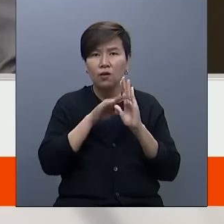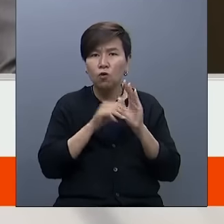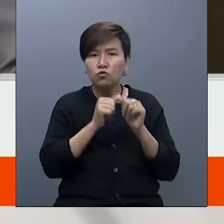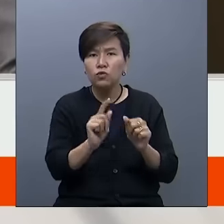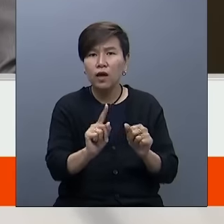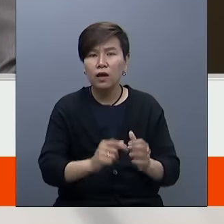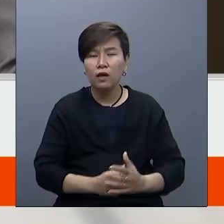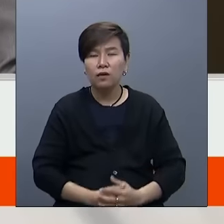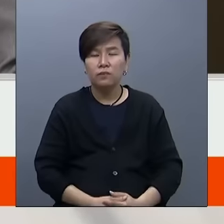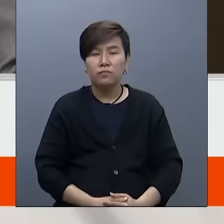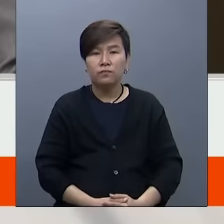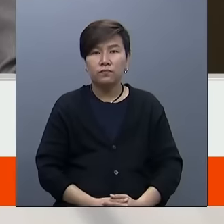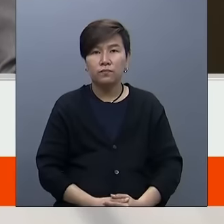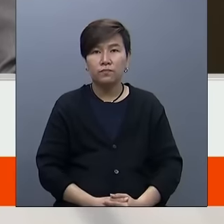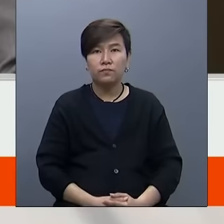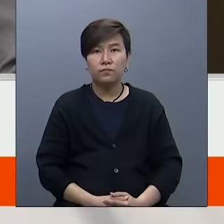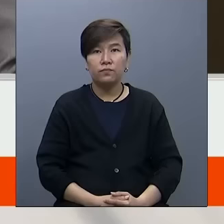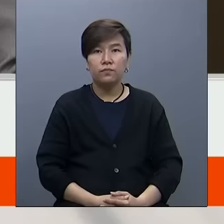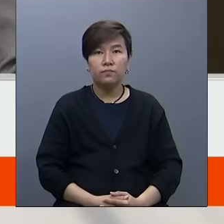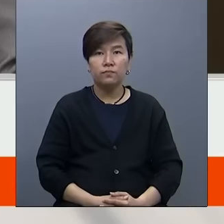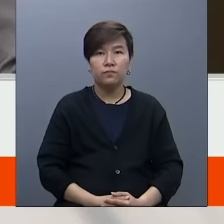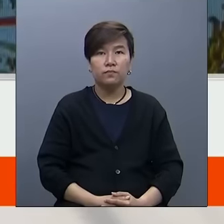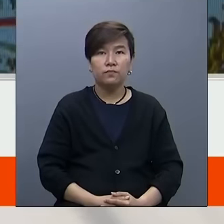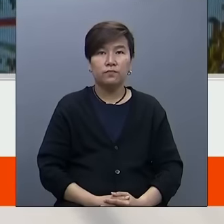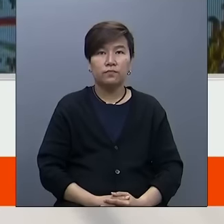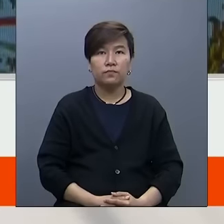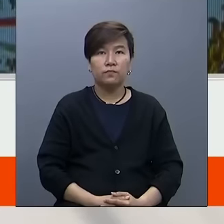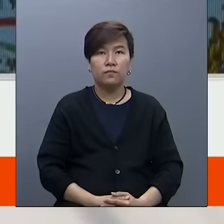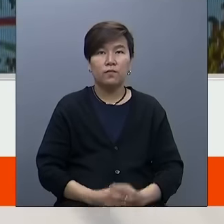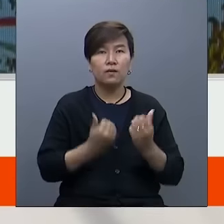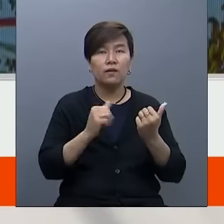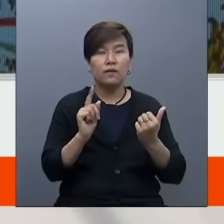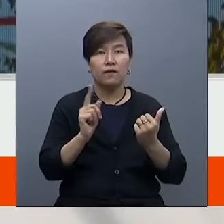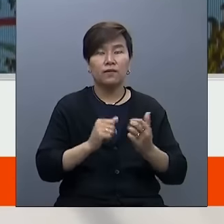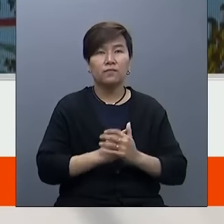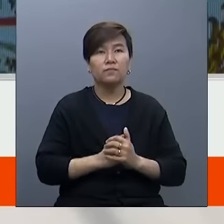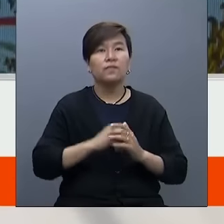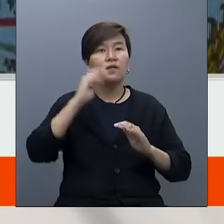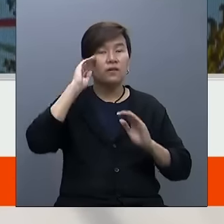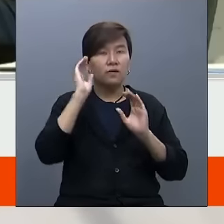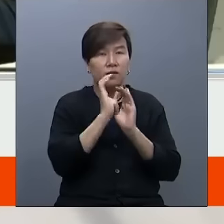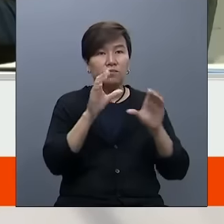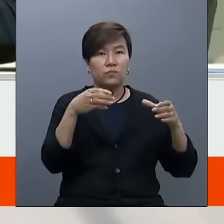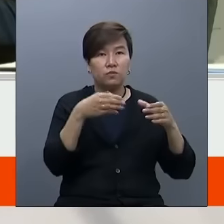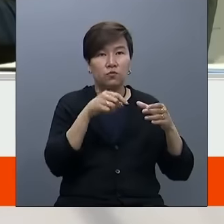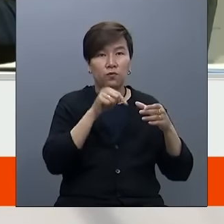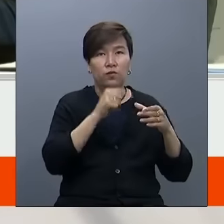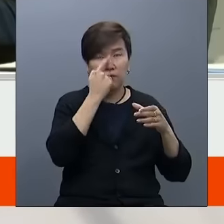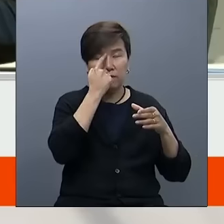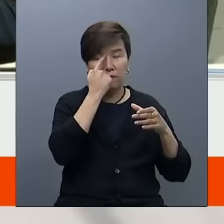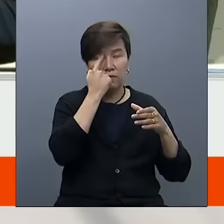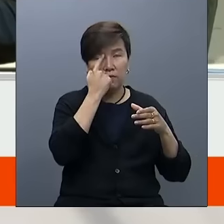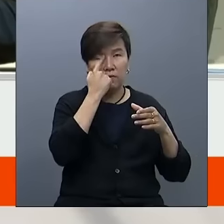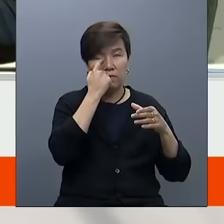คะ คือกระบวนการตอนนี้ก็คือเป็นที่รู้กันว่าทางพนักงานสอบสวนนครบาลได้ออกหมาย